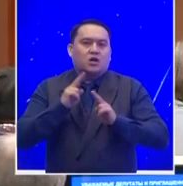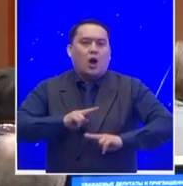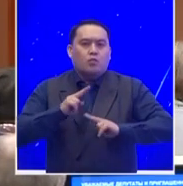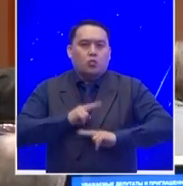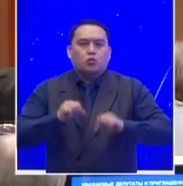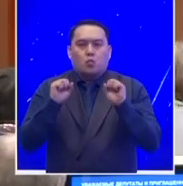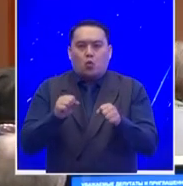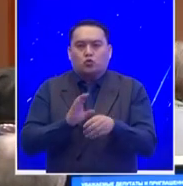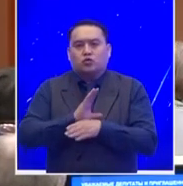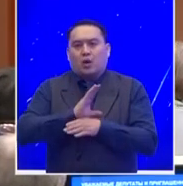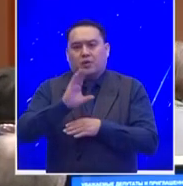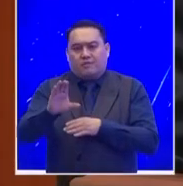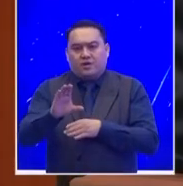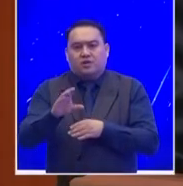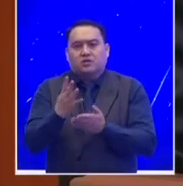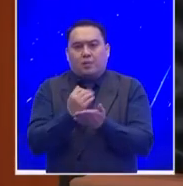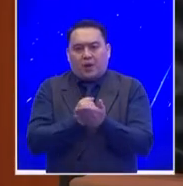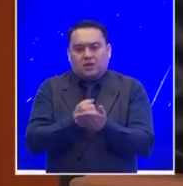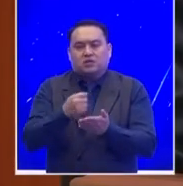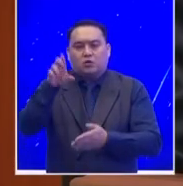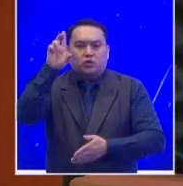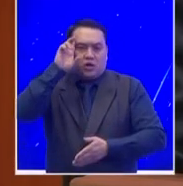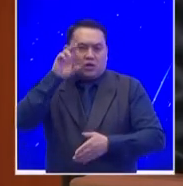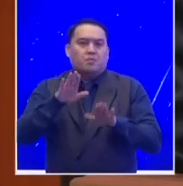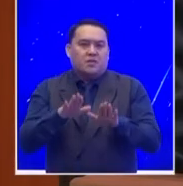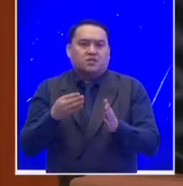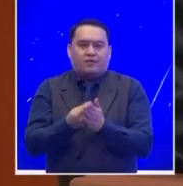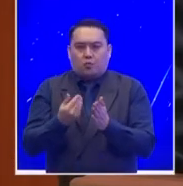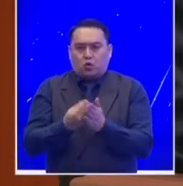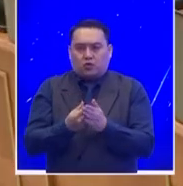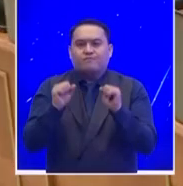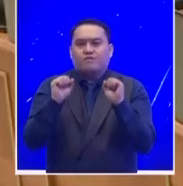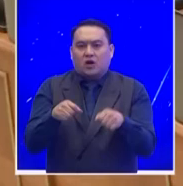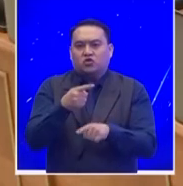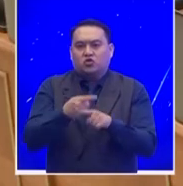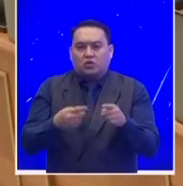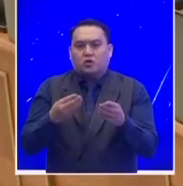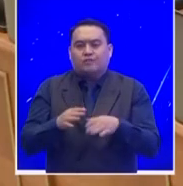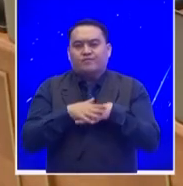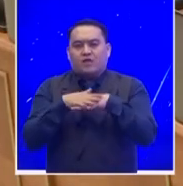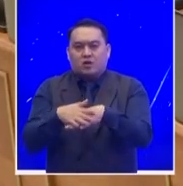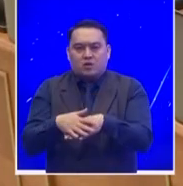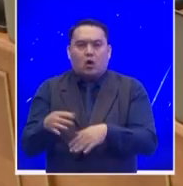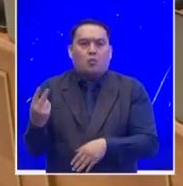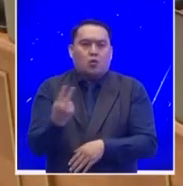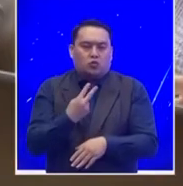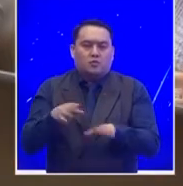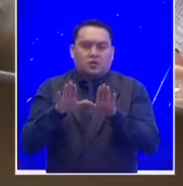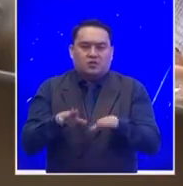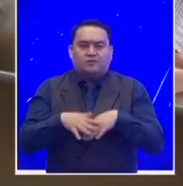средства могут быть направлены как из резерва правительства, так и местного бюджета. Возможно, часть денег будет выделена из обоих